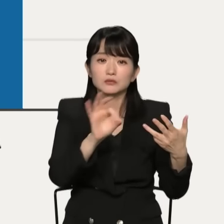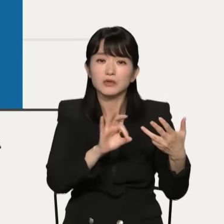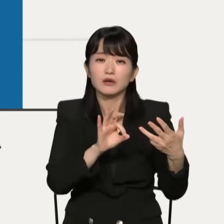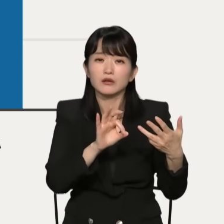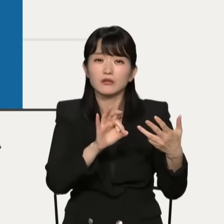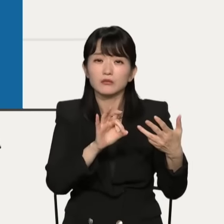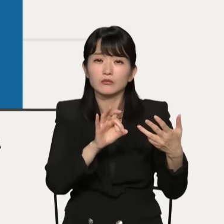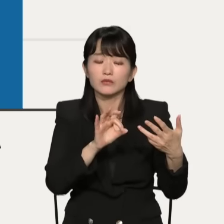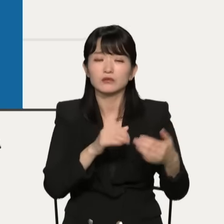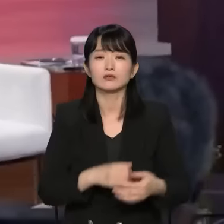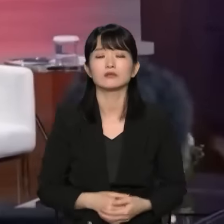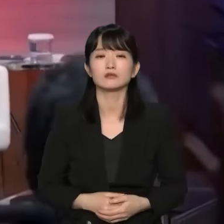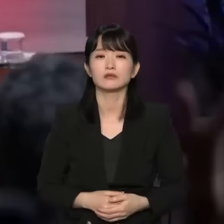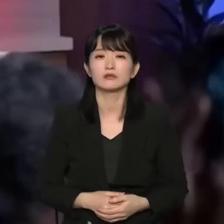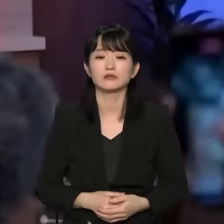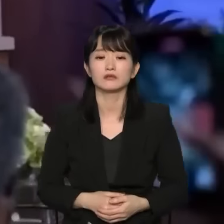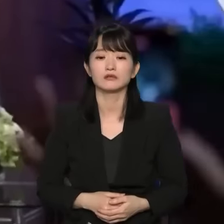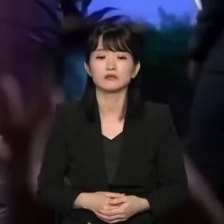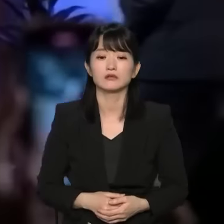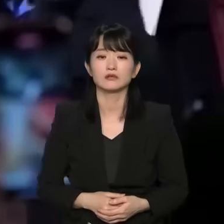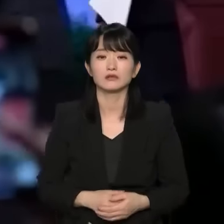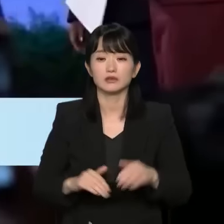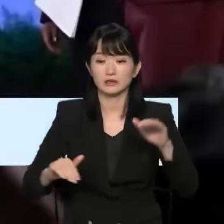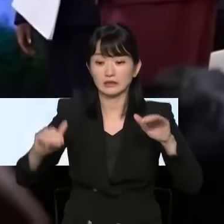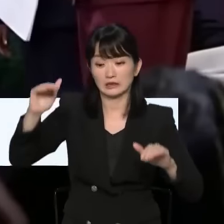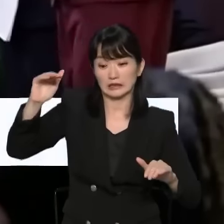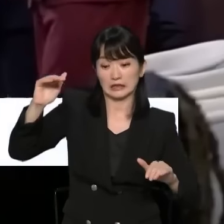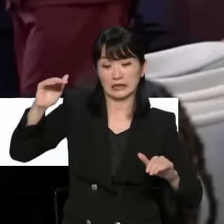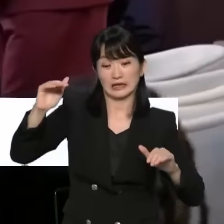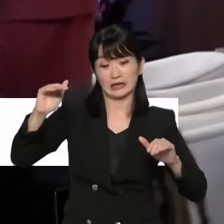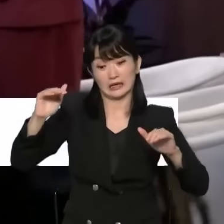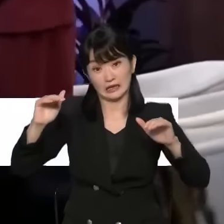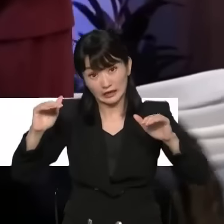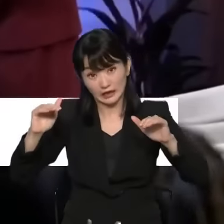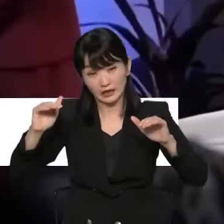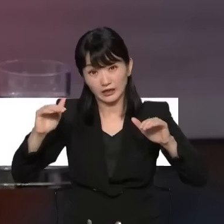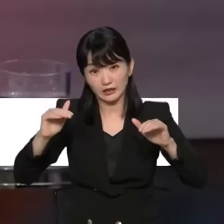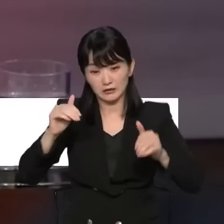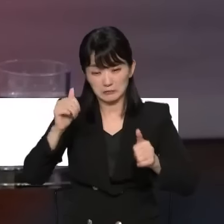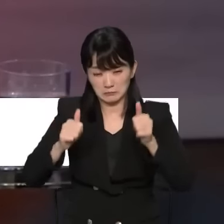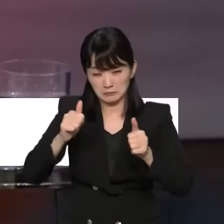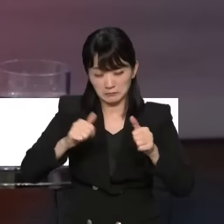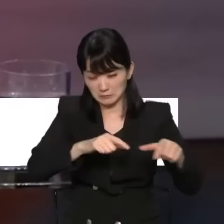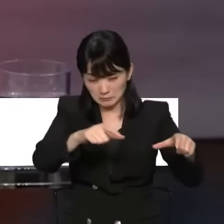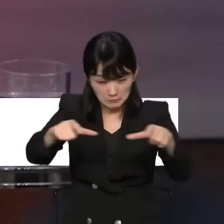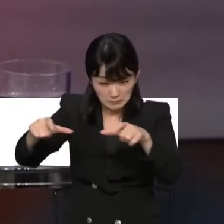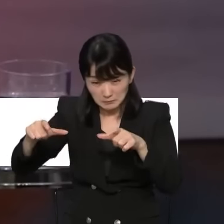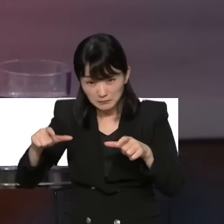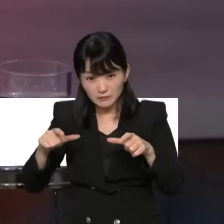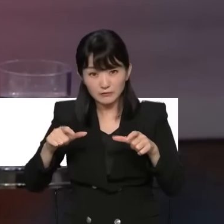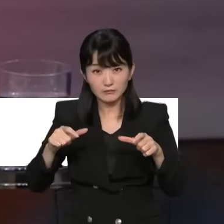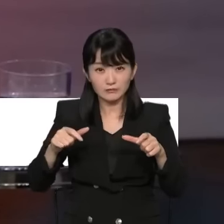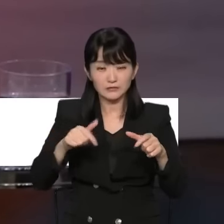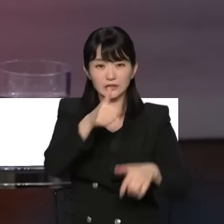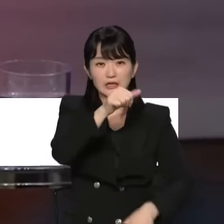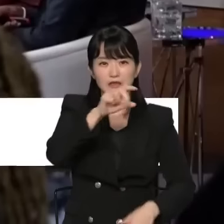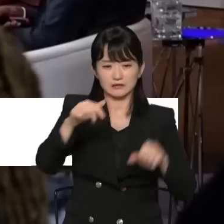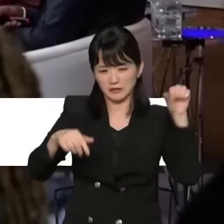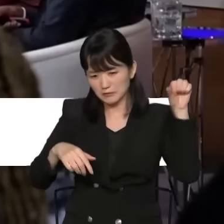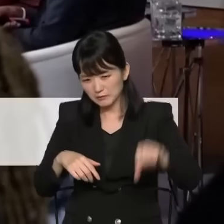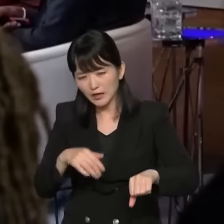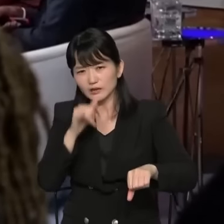그친 것으로 나타났습니다. 이 간극을 좁히지 못하면 핵심 경합주에서 해리스가 패배할 가능성이 커질 수